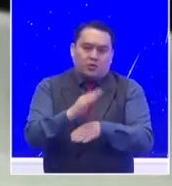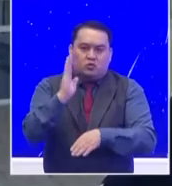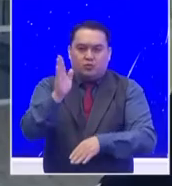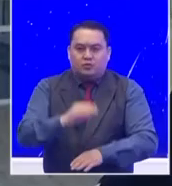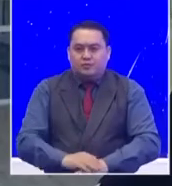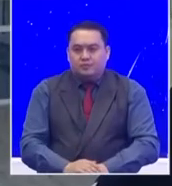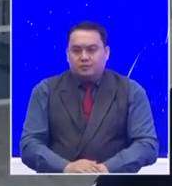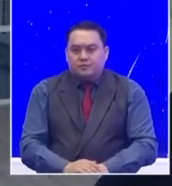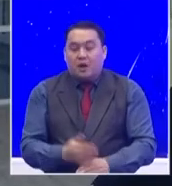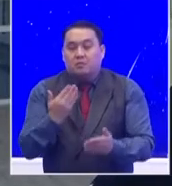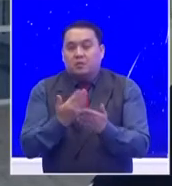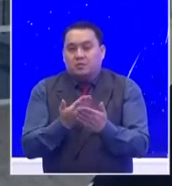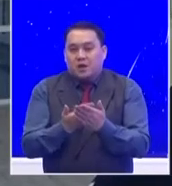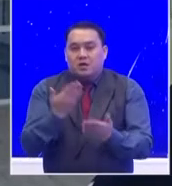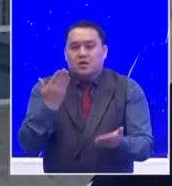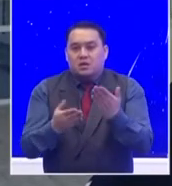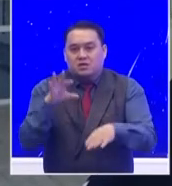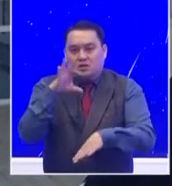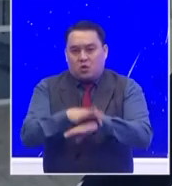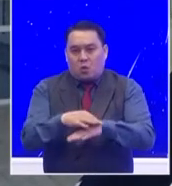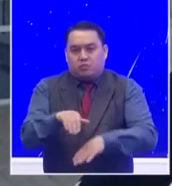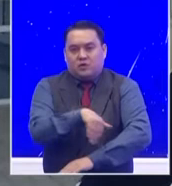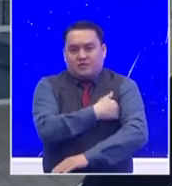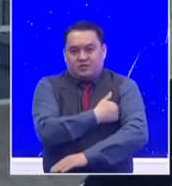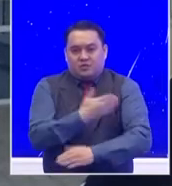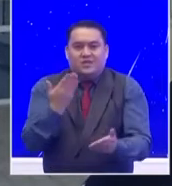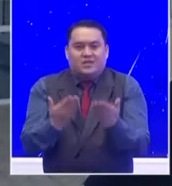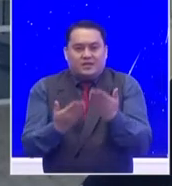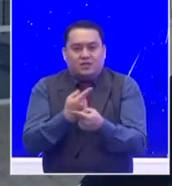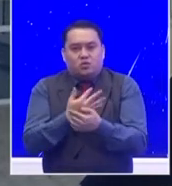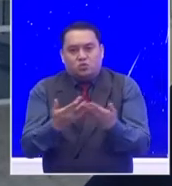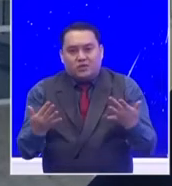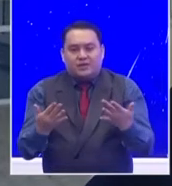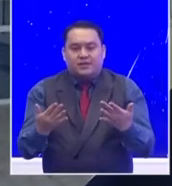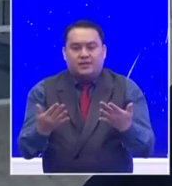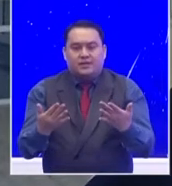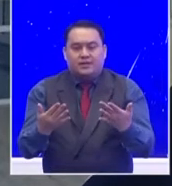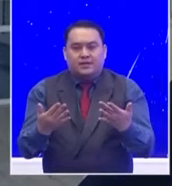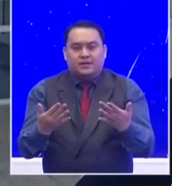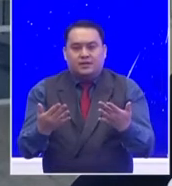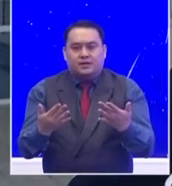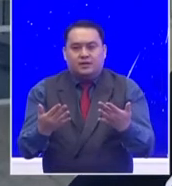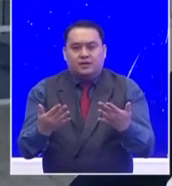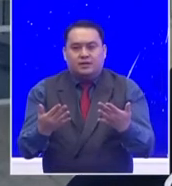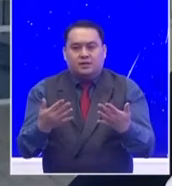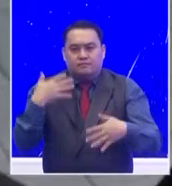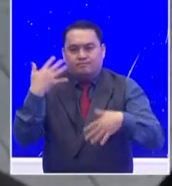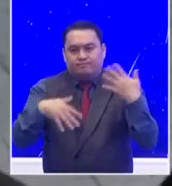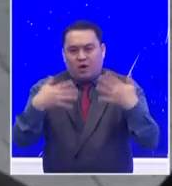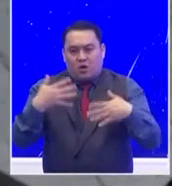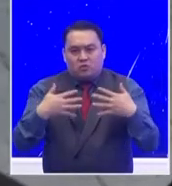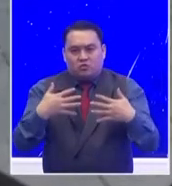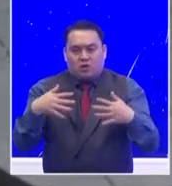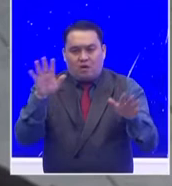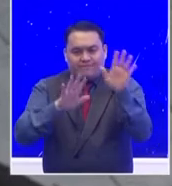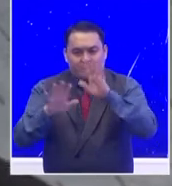специалиста. Подозрение на повышение температуры или на какие-то симптомы недомогания не обнаружено.